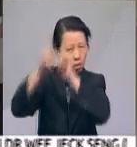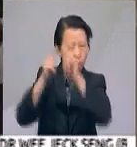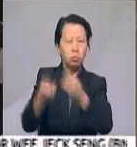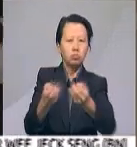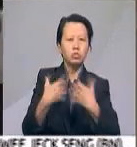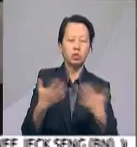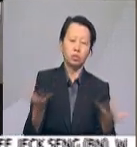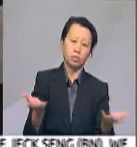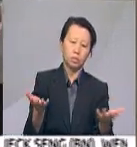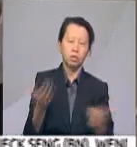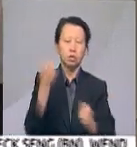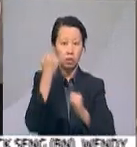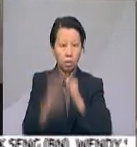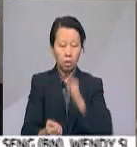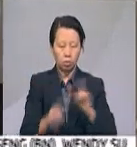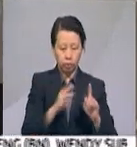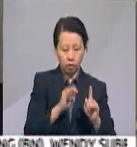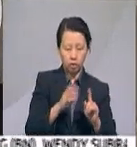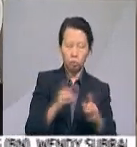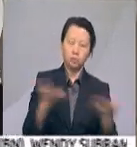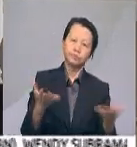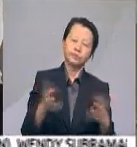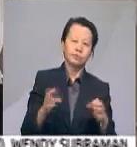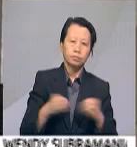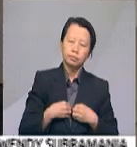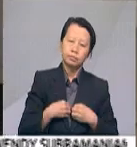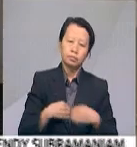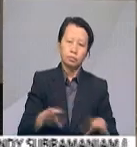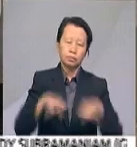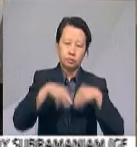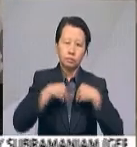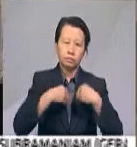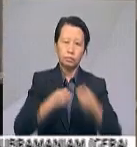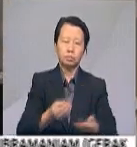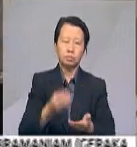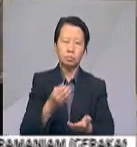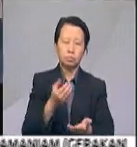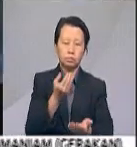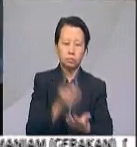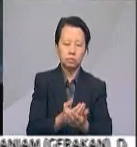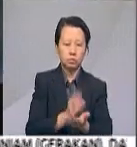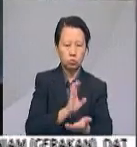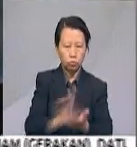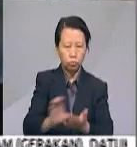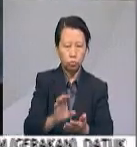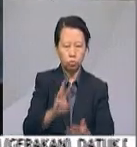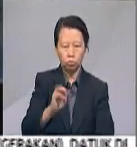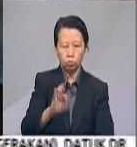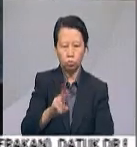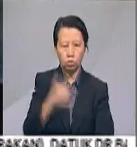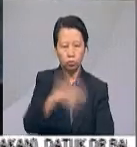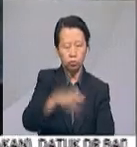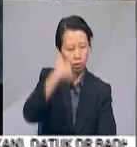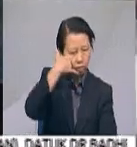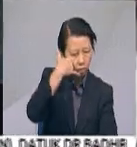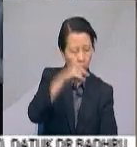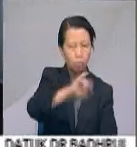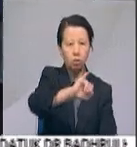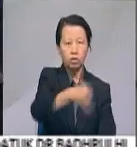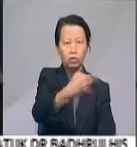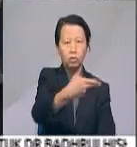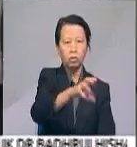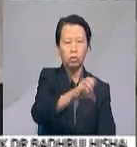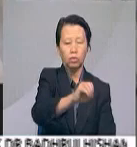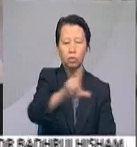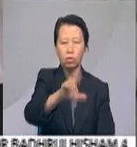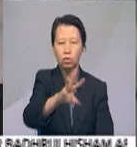diberikan. Akhirnya, 1MDB akur dengan cadangan nota tunai Murabaha selepas menghubungi Jolo. Perkara itu berlaku